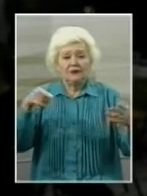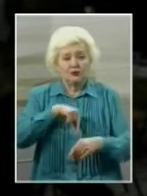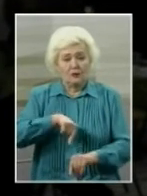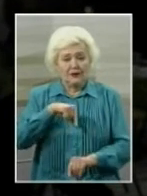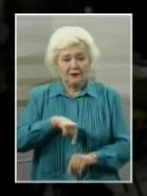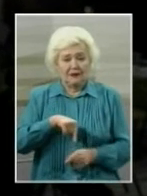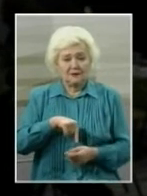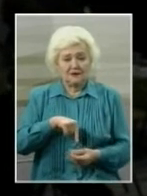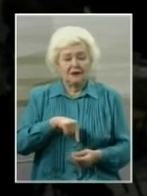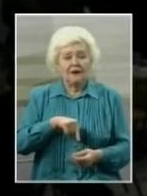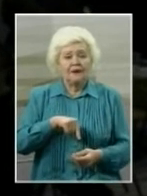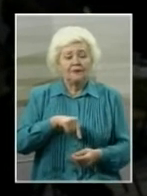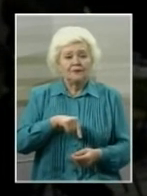настрій.